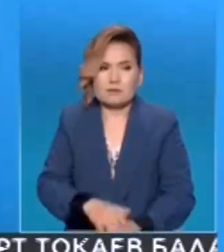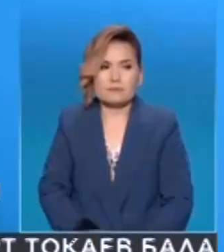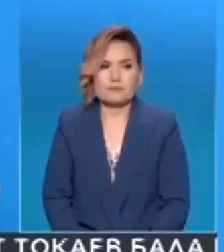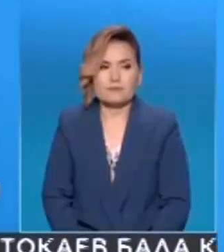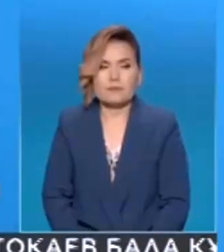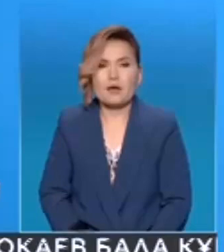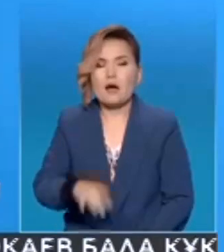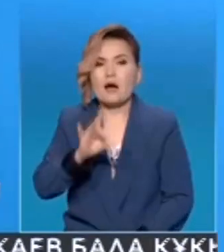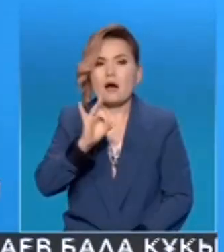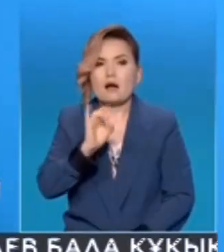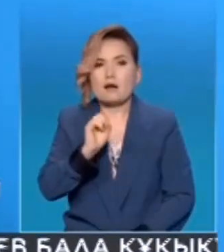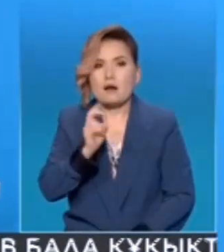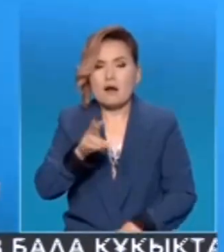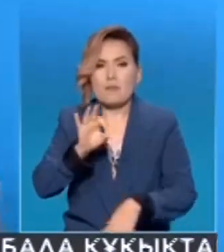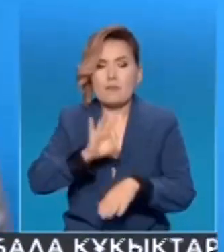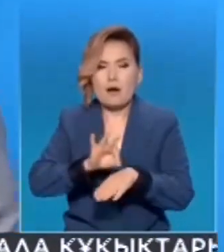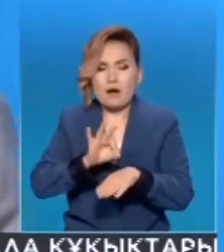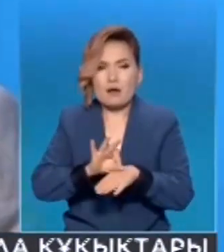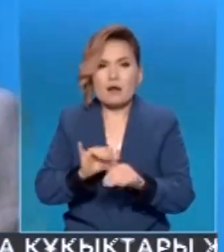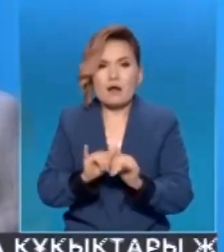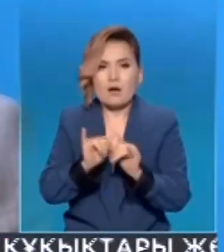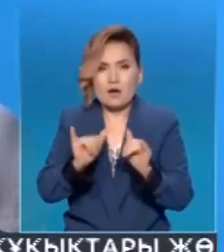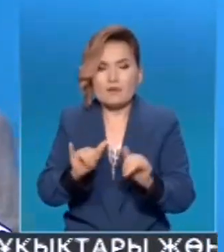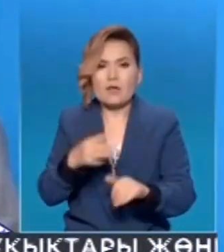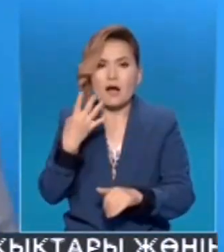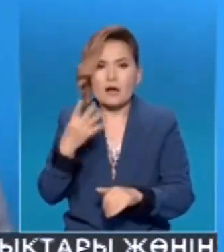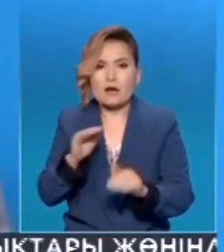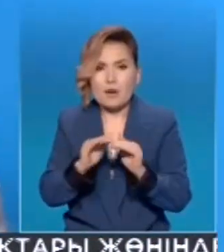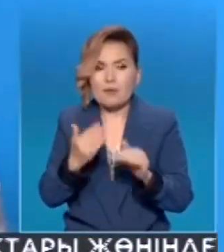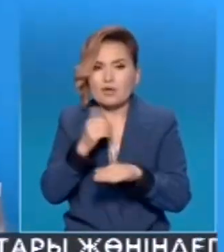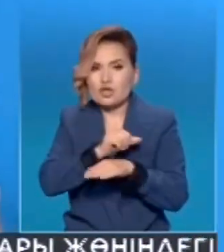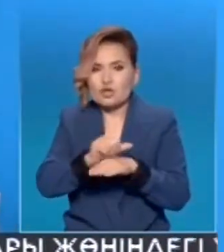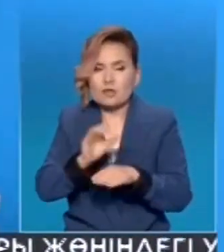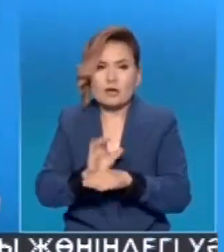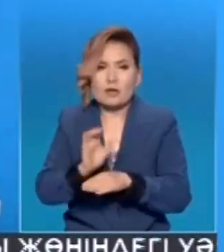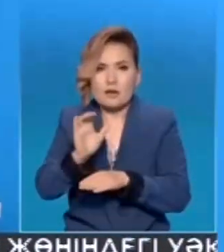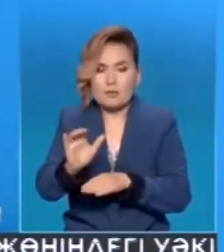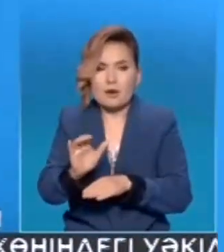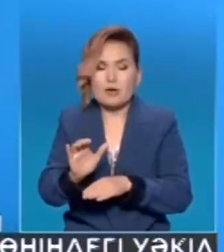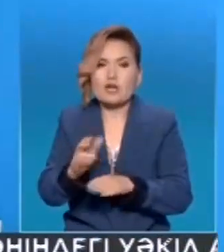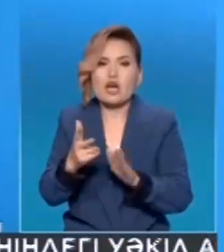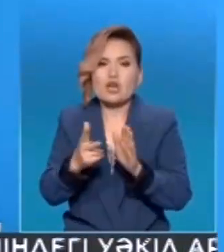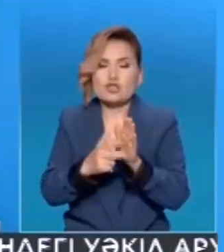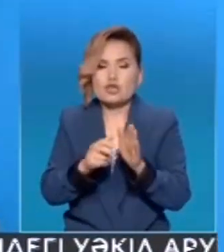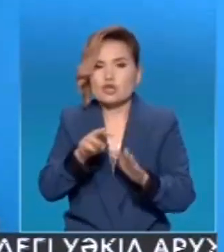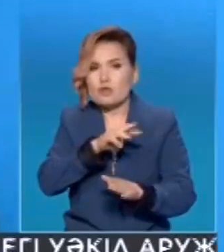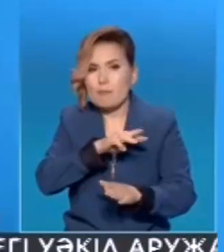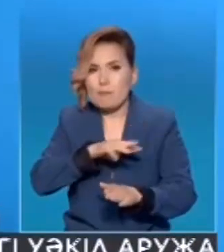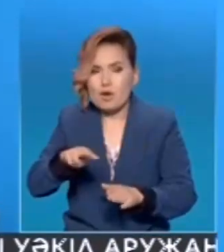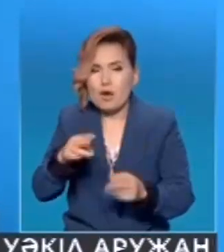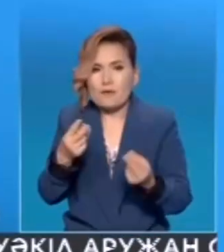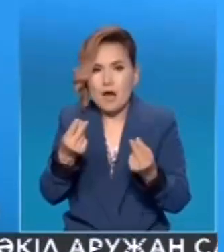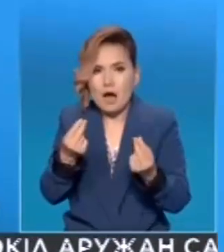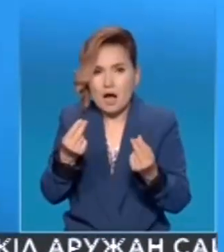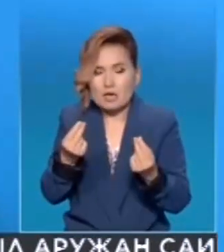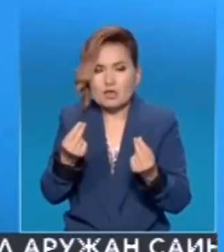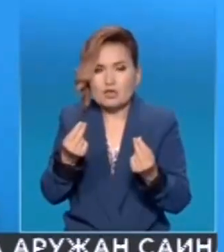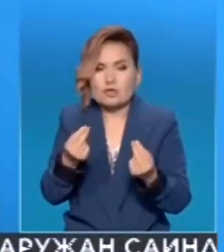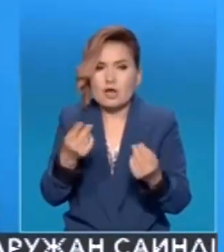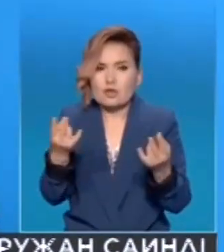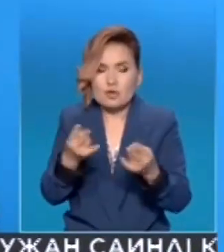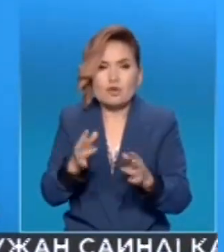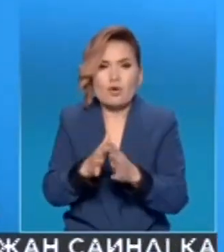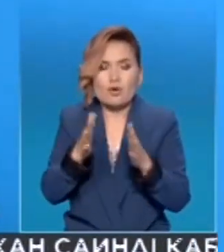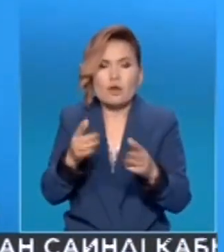Қатерлі ісіктерменен ауыратын балдардың ішінен 40 баладай шетелге жіберу үшін 800 миллион теңгедей қаражат қарастырылып отыр. Енді ол өте